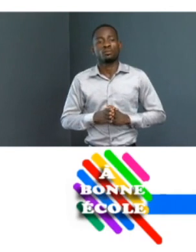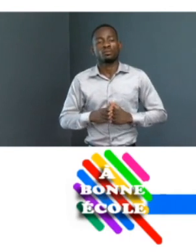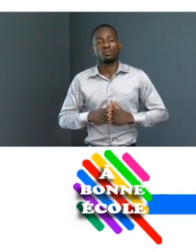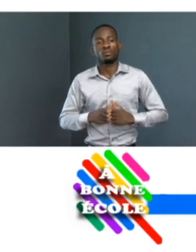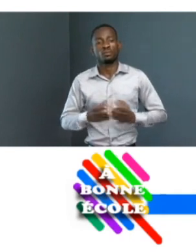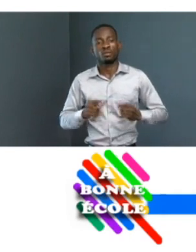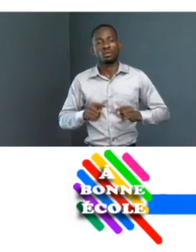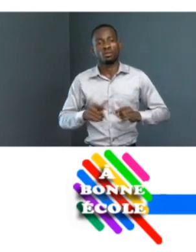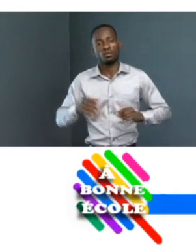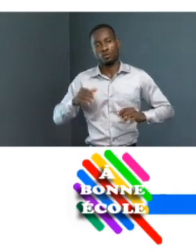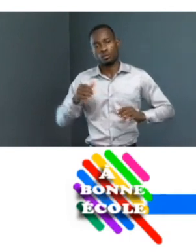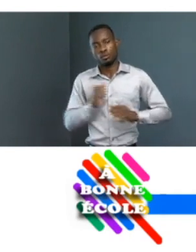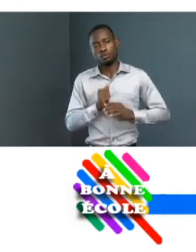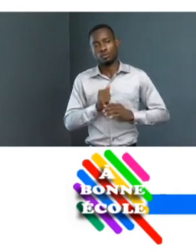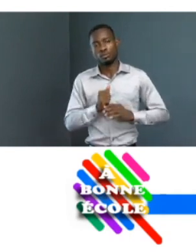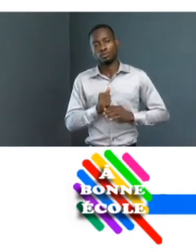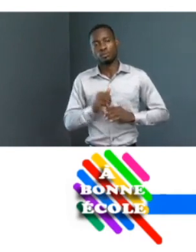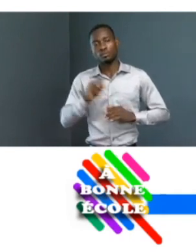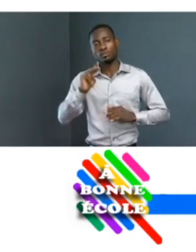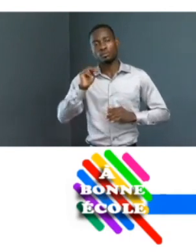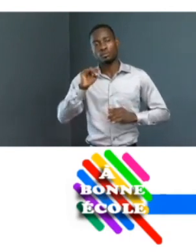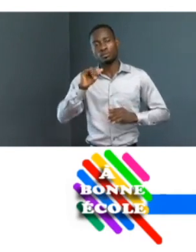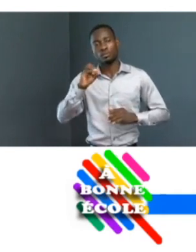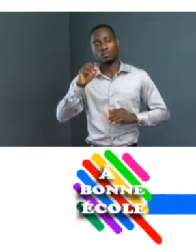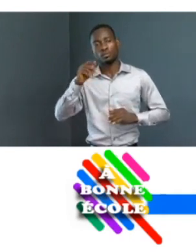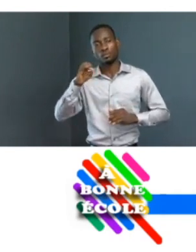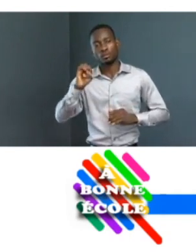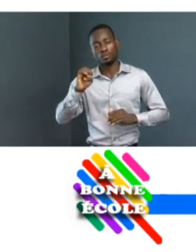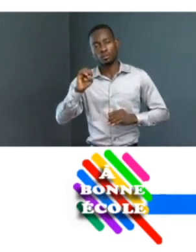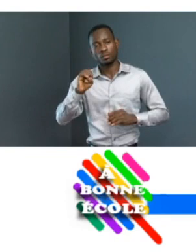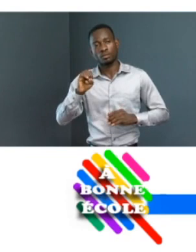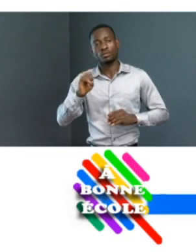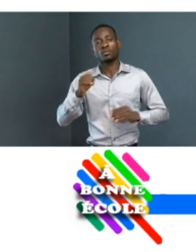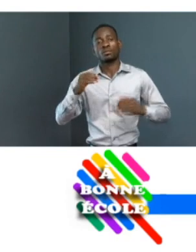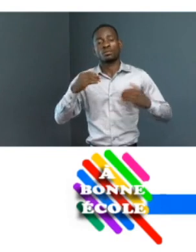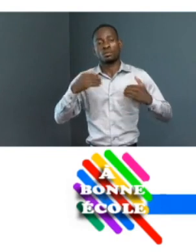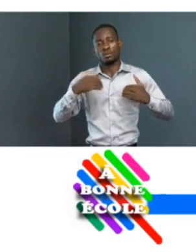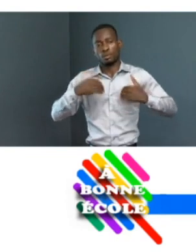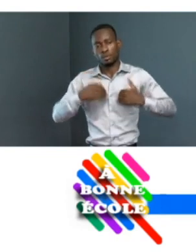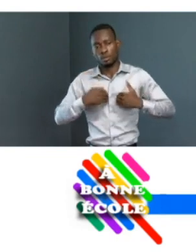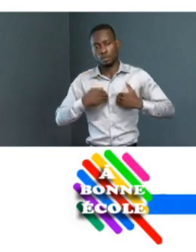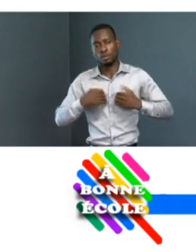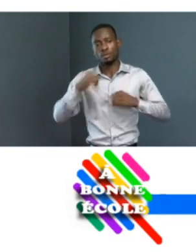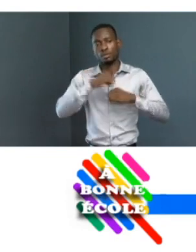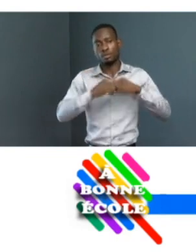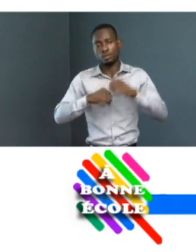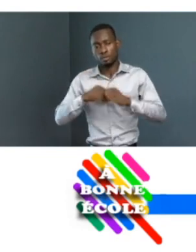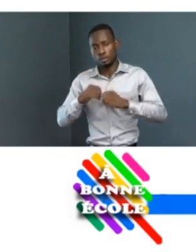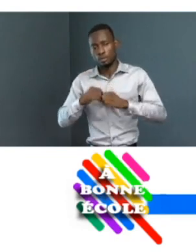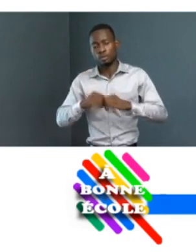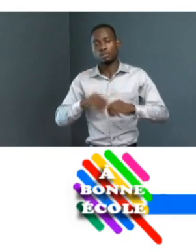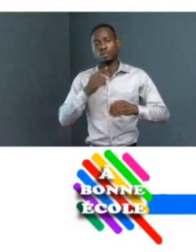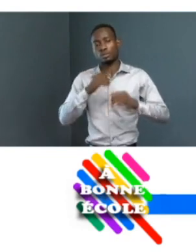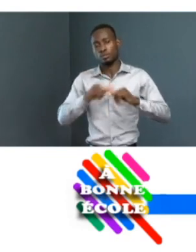Quand vous prenez la myopie a ses caractéristiques et les mesures de